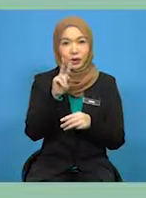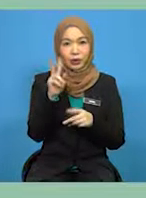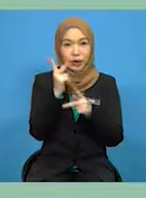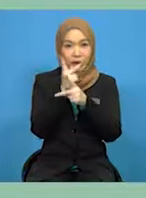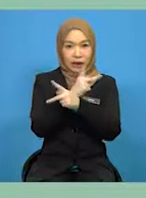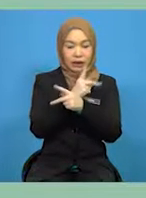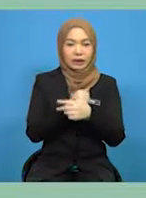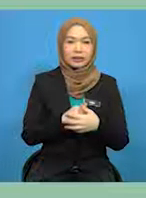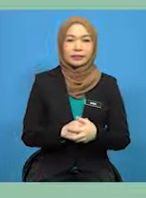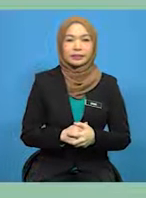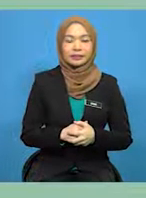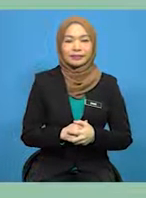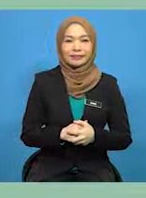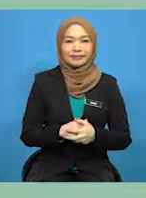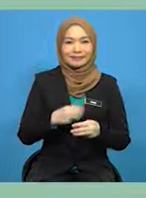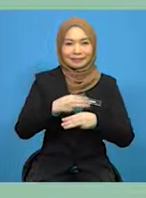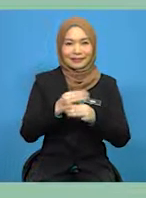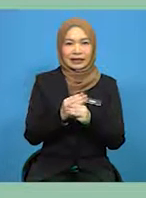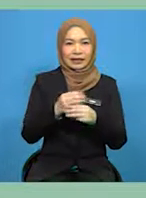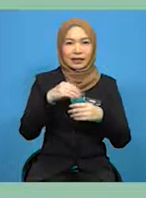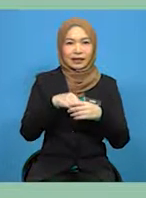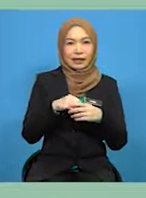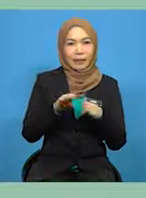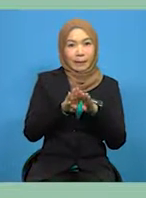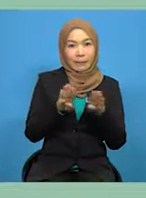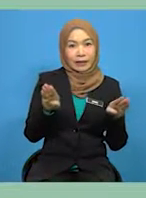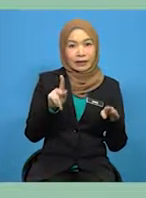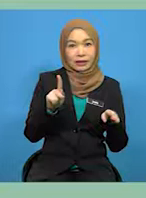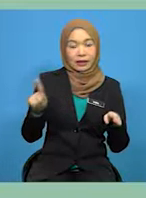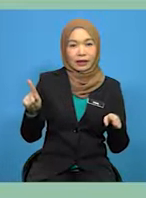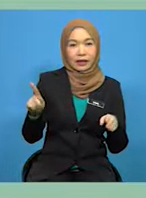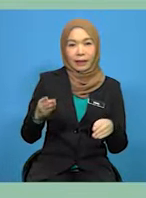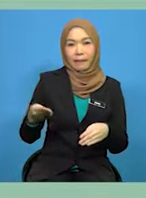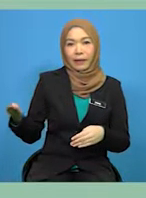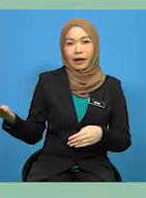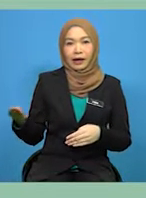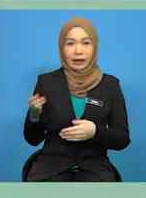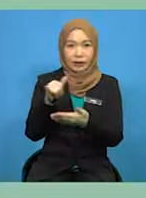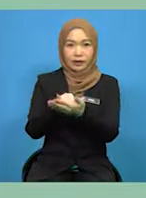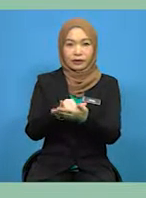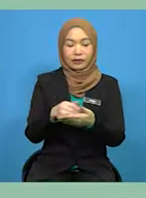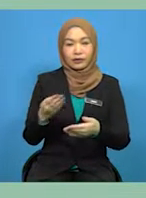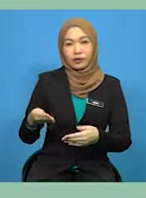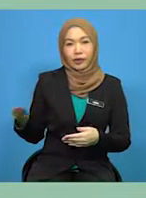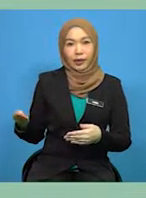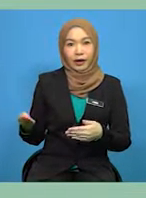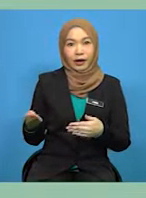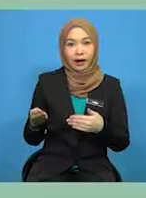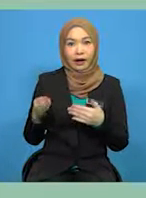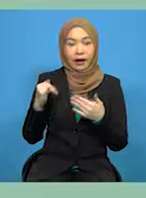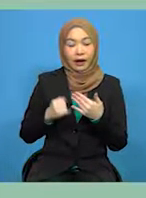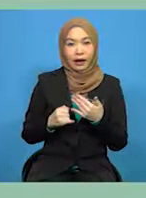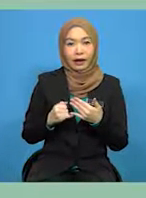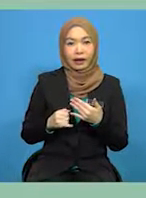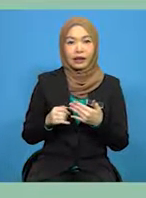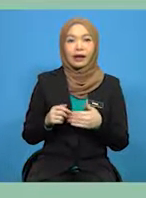wujudnya masalah dalam membezakan sama ada barang itu barang akhir ataupun